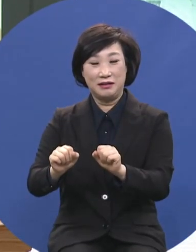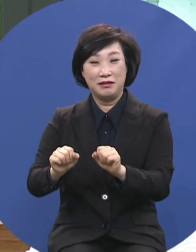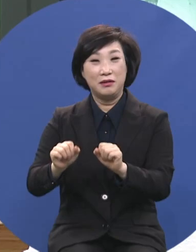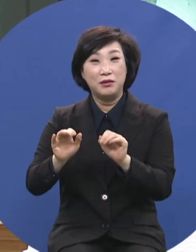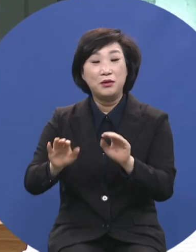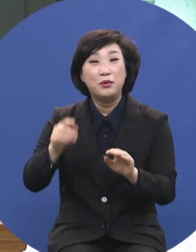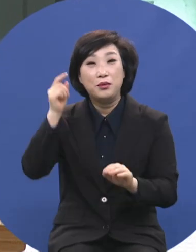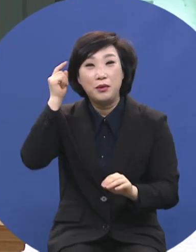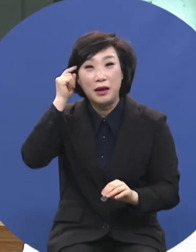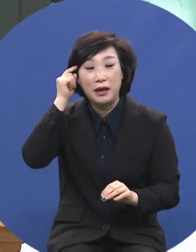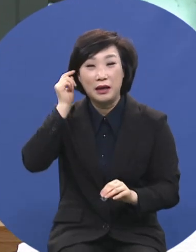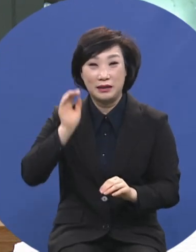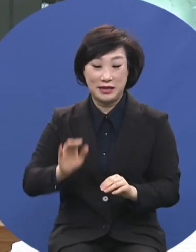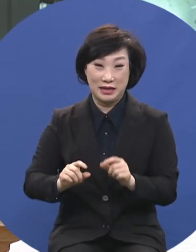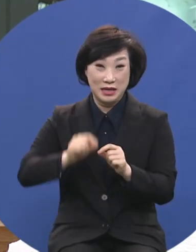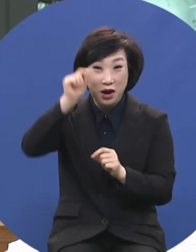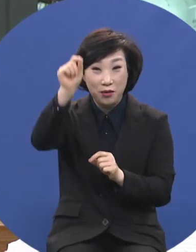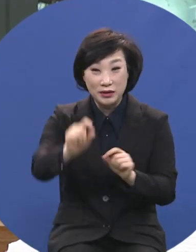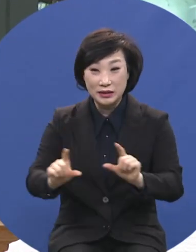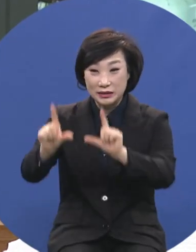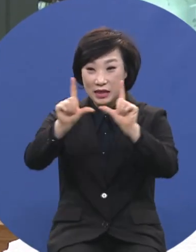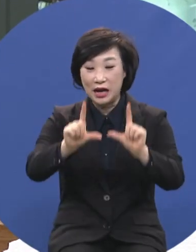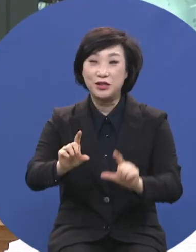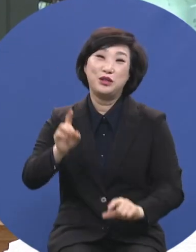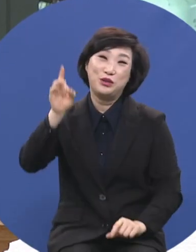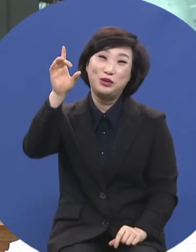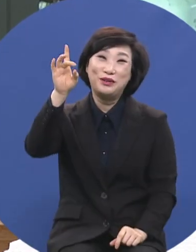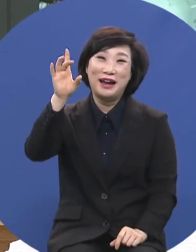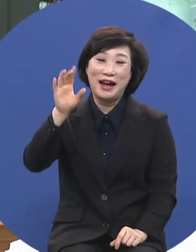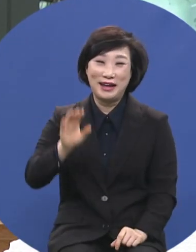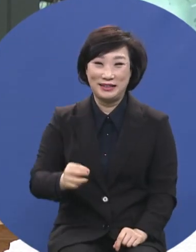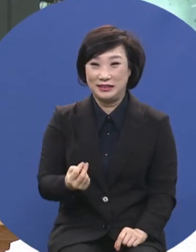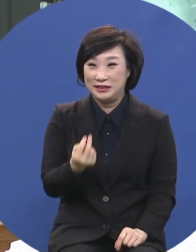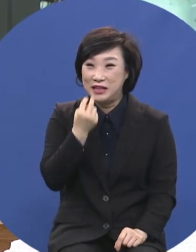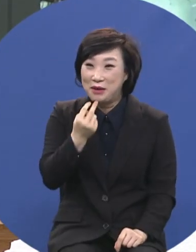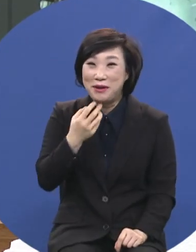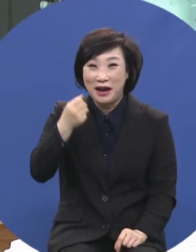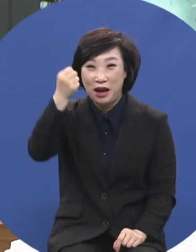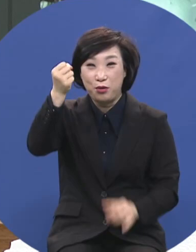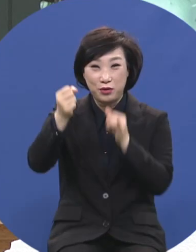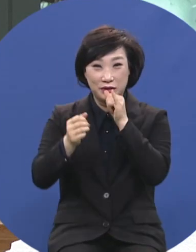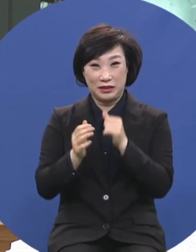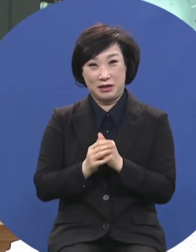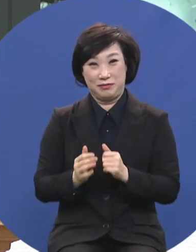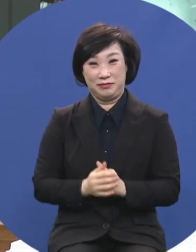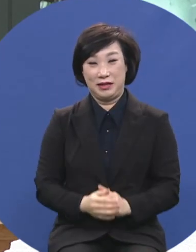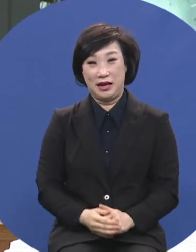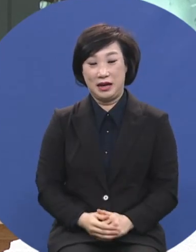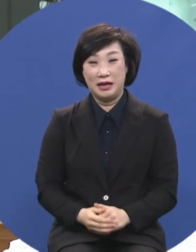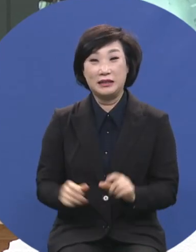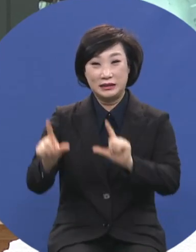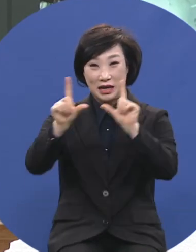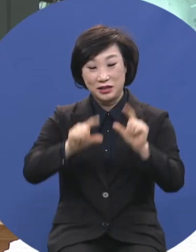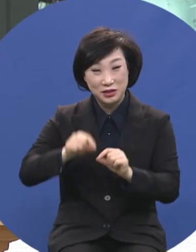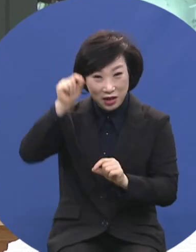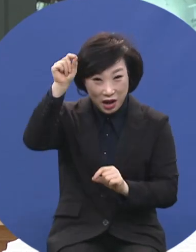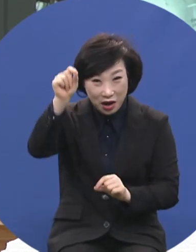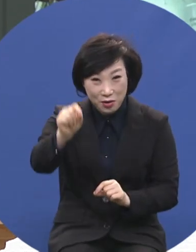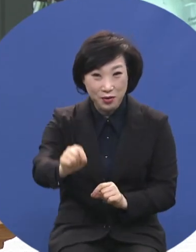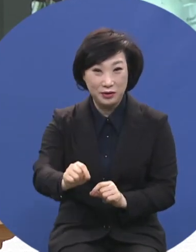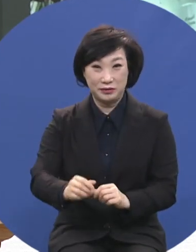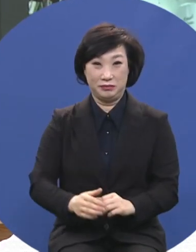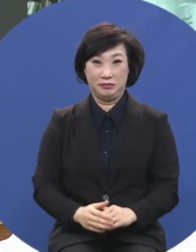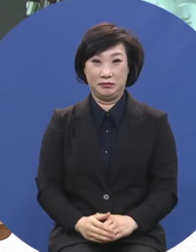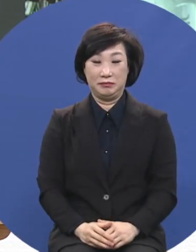것은 영원히 사는 유일한 생명이 있기 때문에 영원히 사는